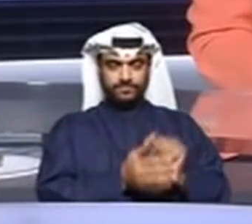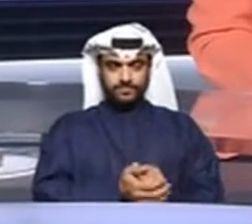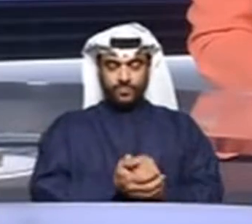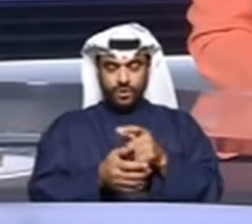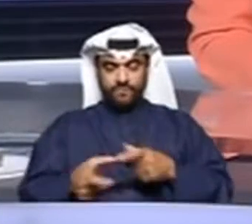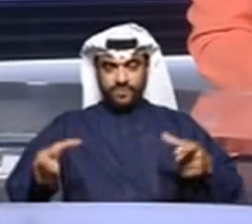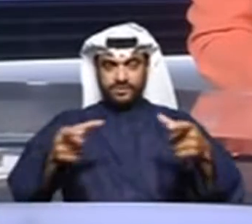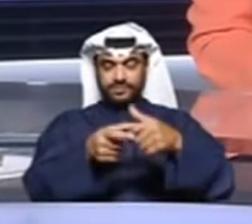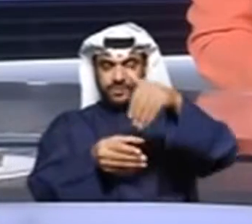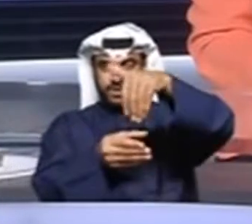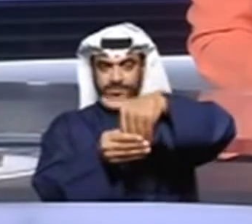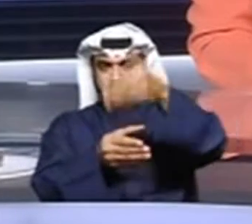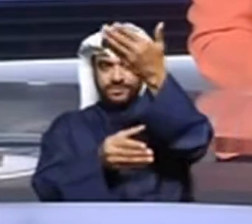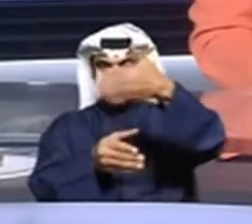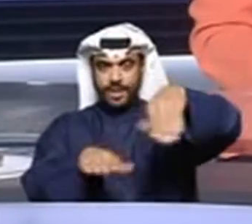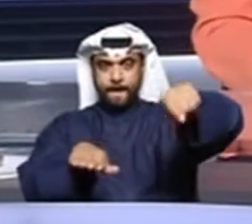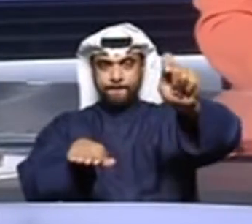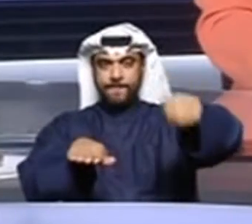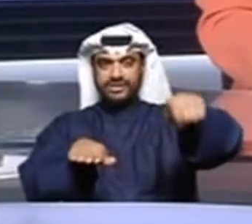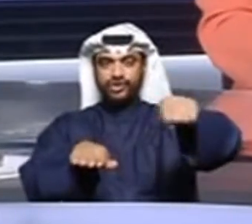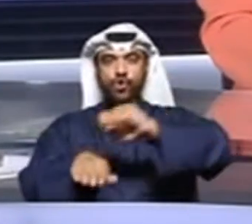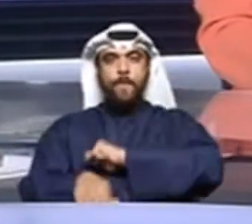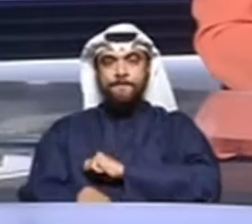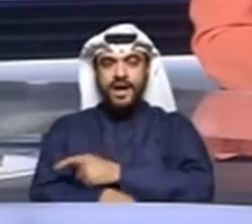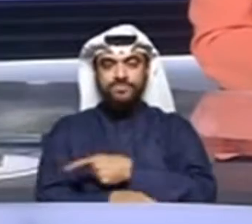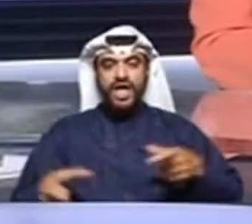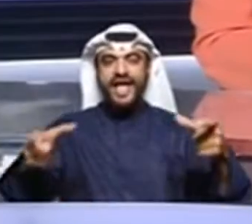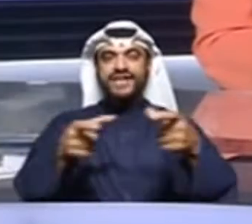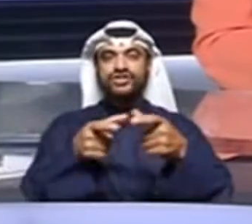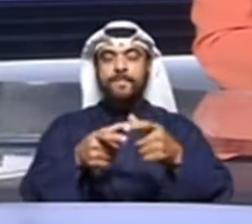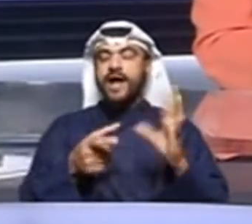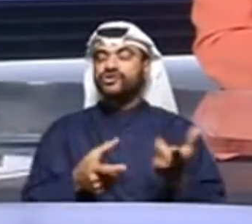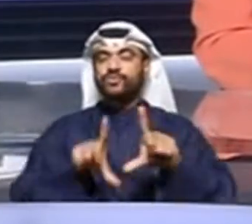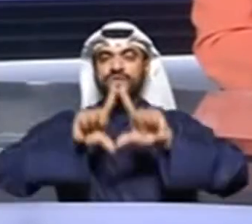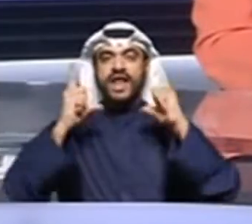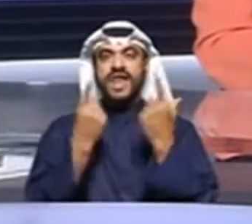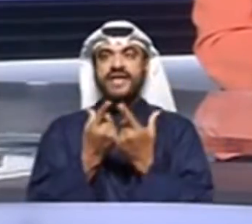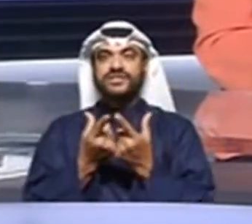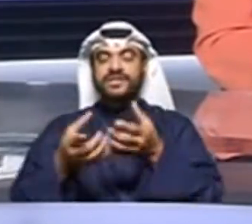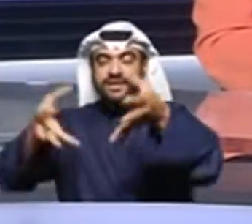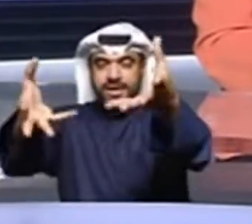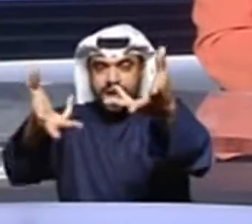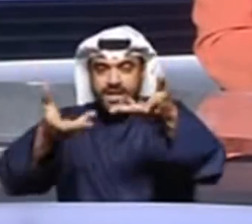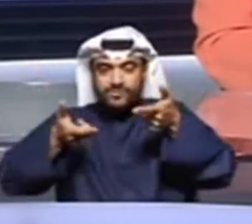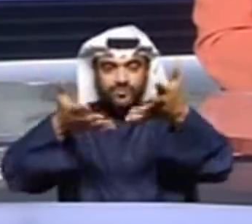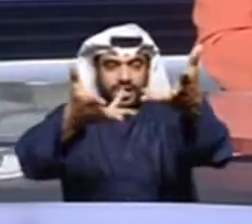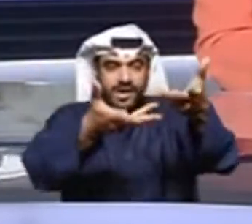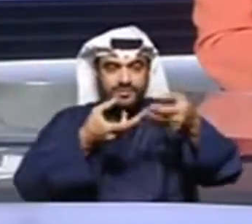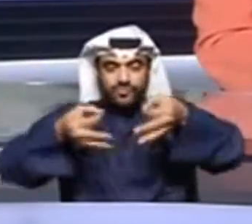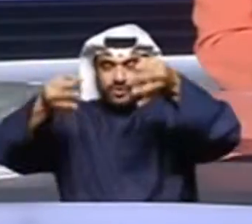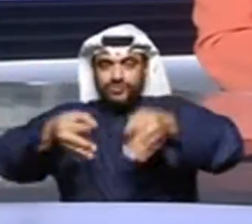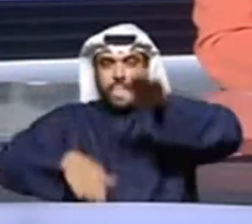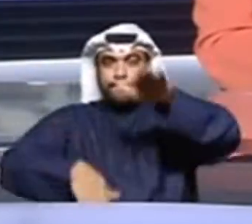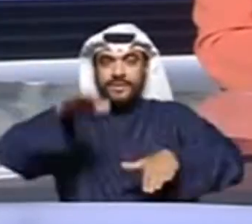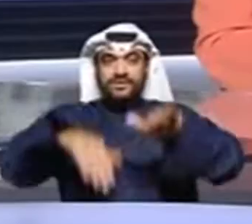في مجلس الأمة عقدت لجنة الميزانيات والحساب الختامية البرلمانية اجتماعا اليوم حضره رئيس مجلس الوزراء سمو الشيخ